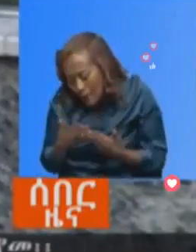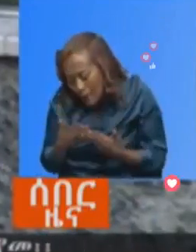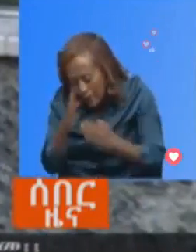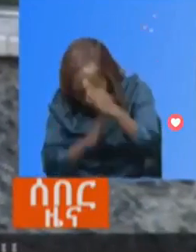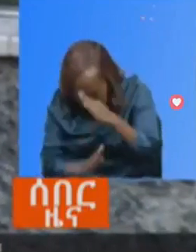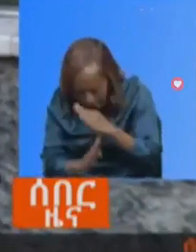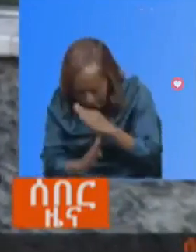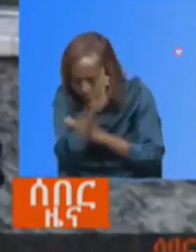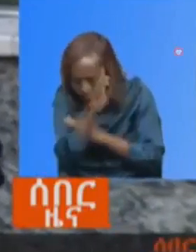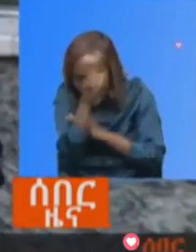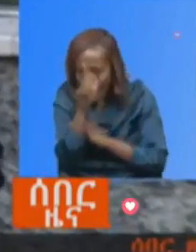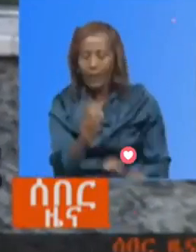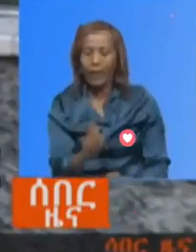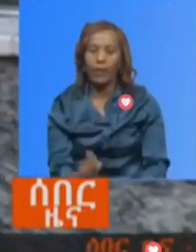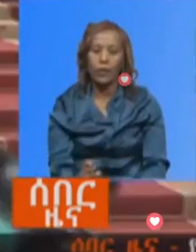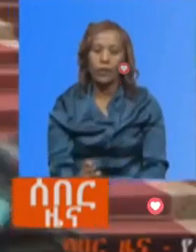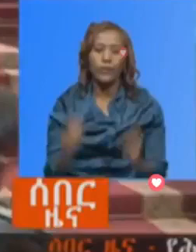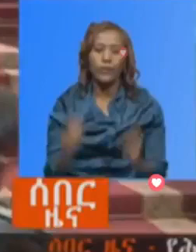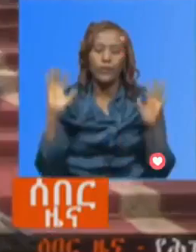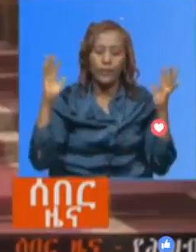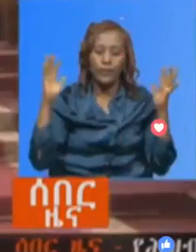በትህትና እጠይቃለሁ።